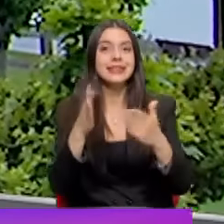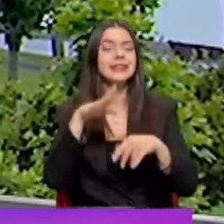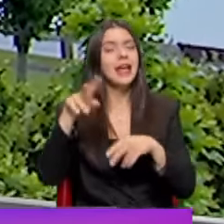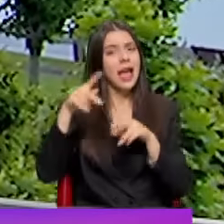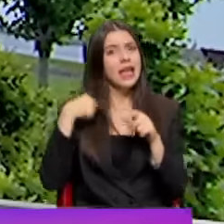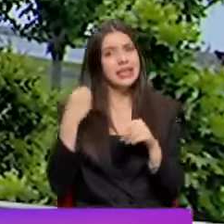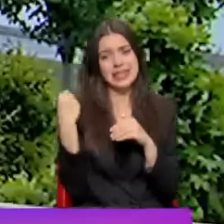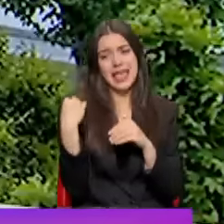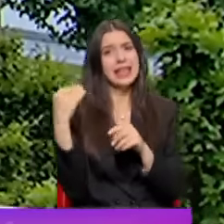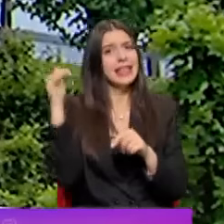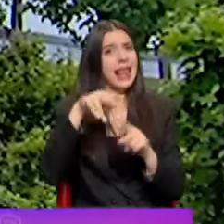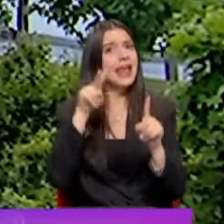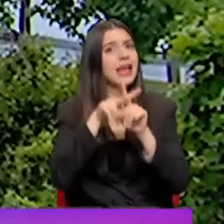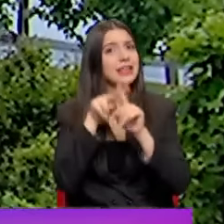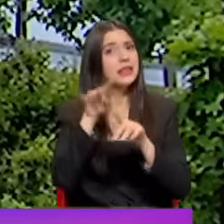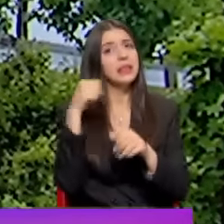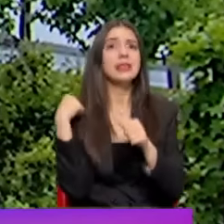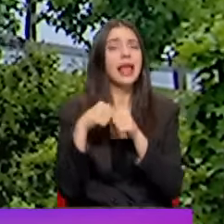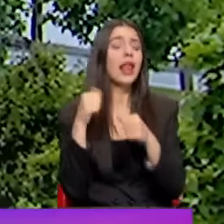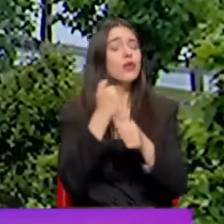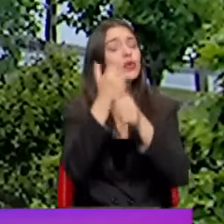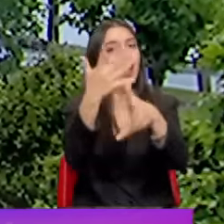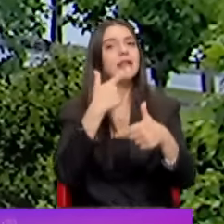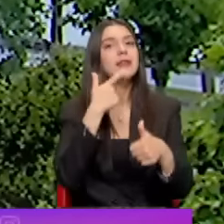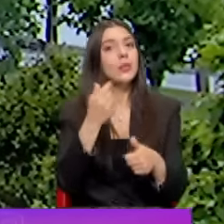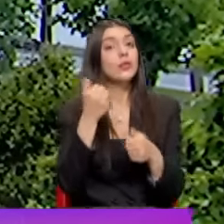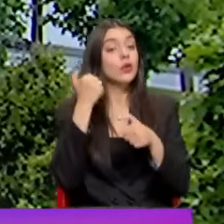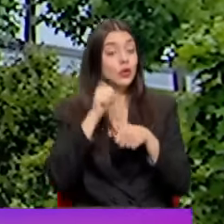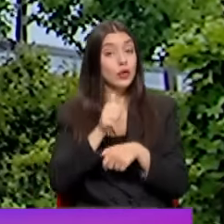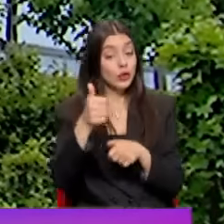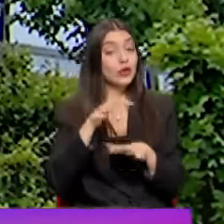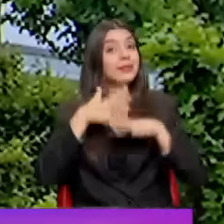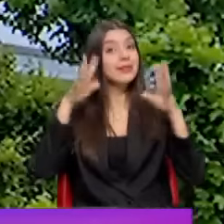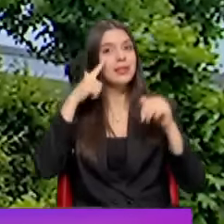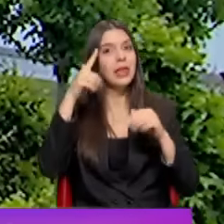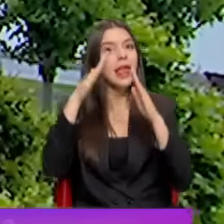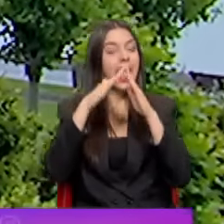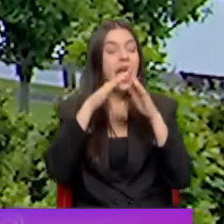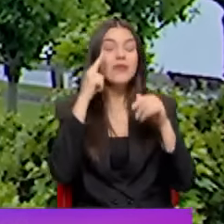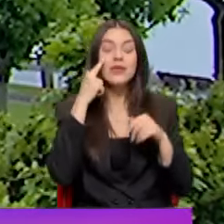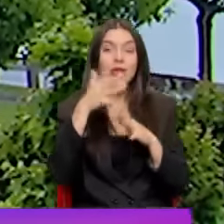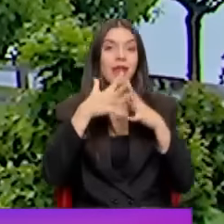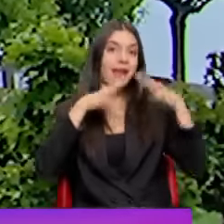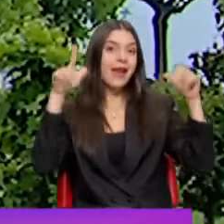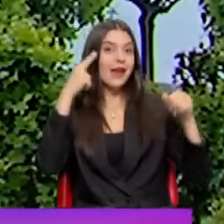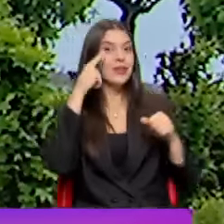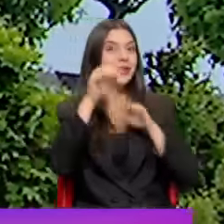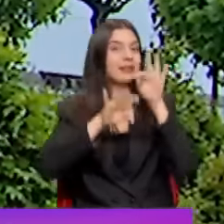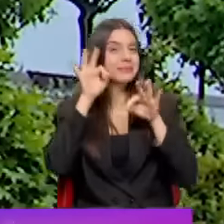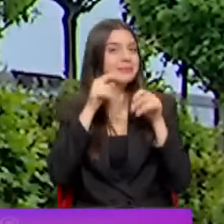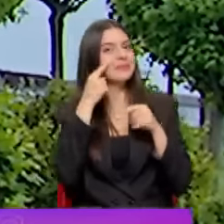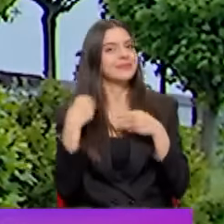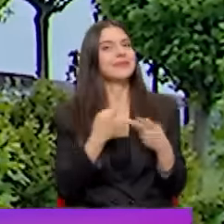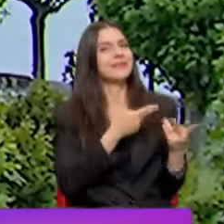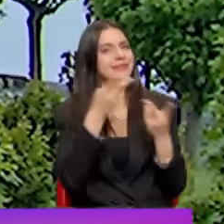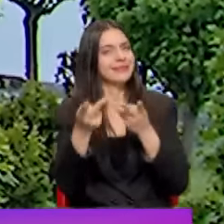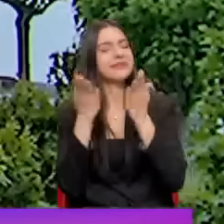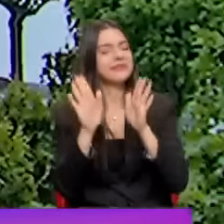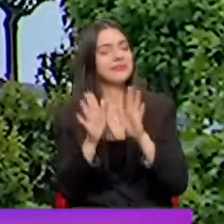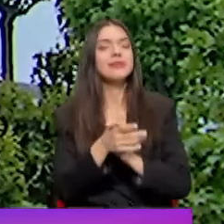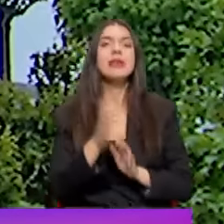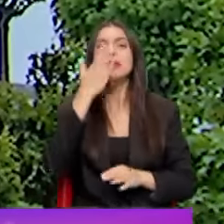katılanlara Ayrıca Günaydın diyelim günaydınlı zı evinize getirmek evinizde günaydınlı tesis etmek niyetindeyiz sadece